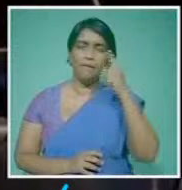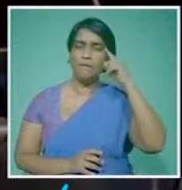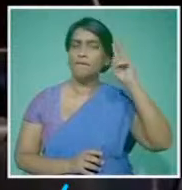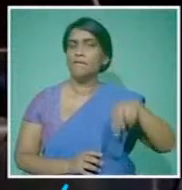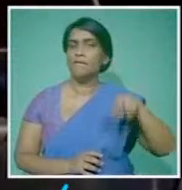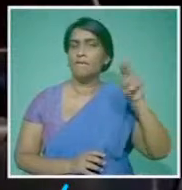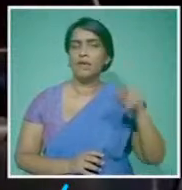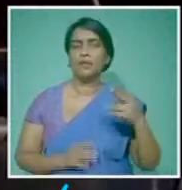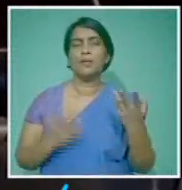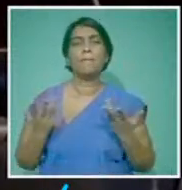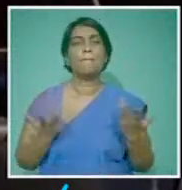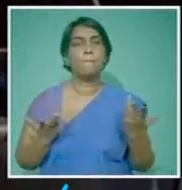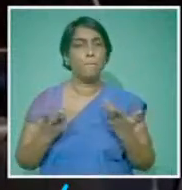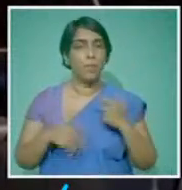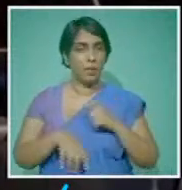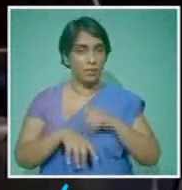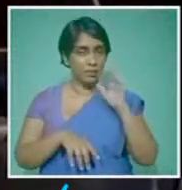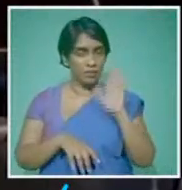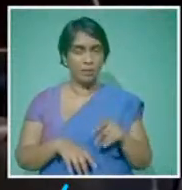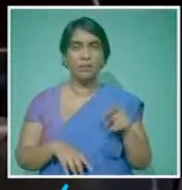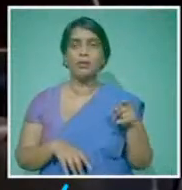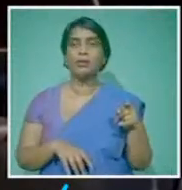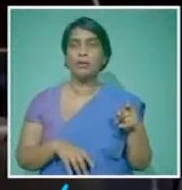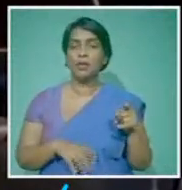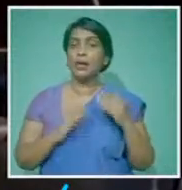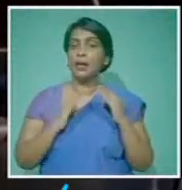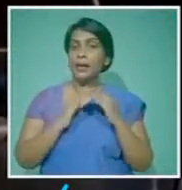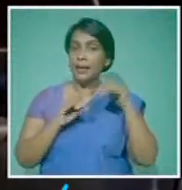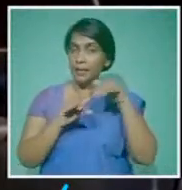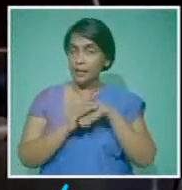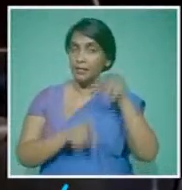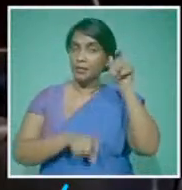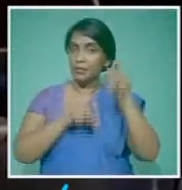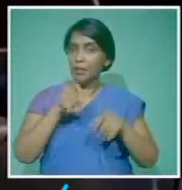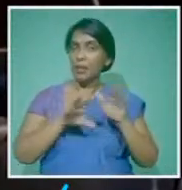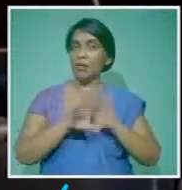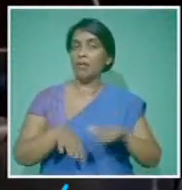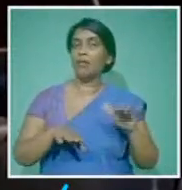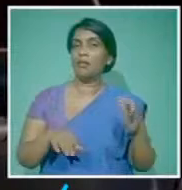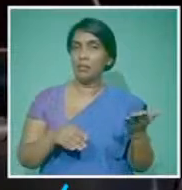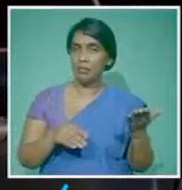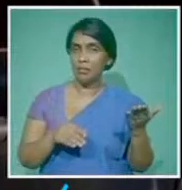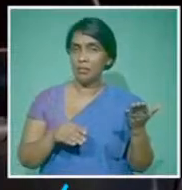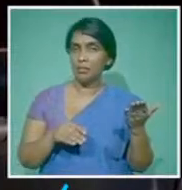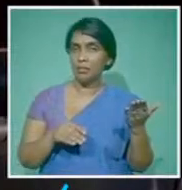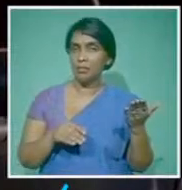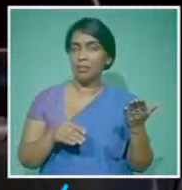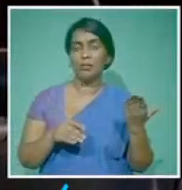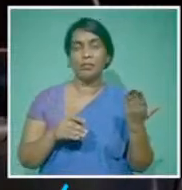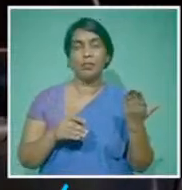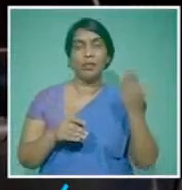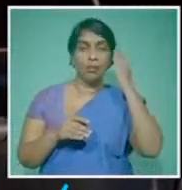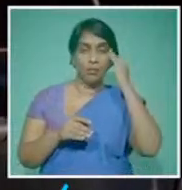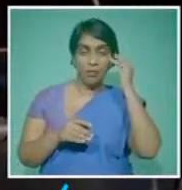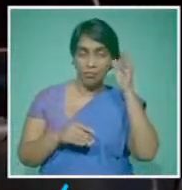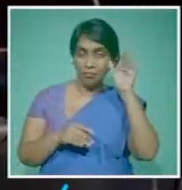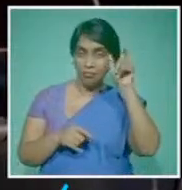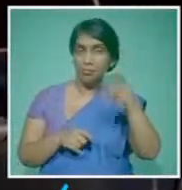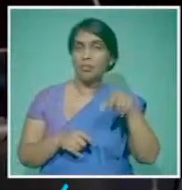විශ්වාසයක් තියන්න බැරි කාලෙක gedara aya visinma daruwanwa saha